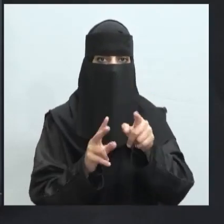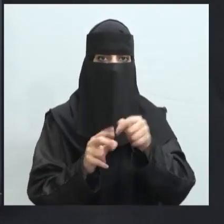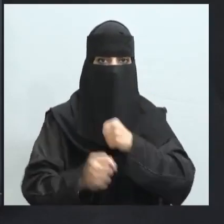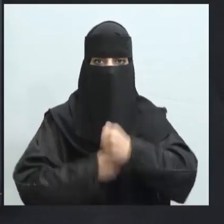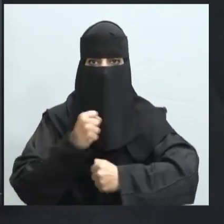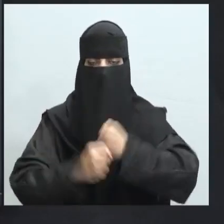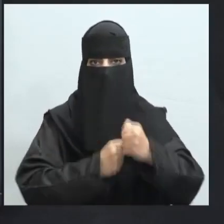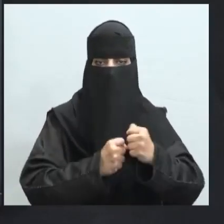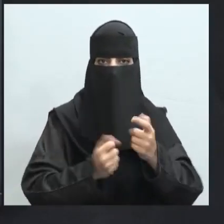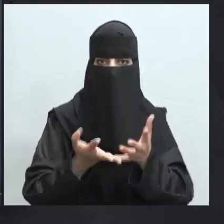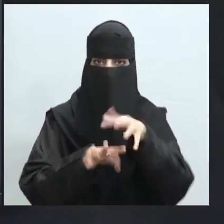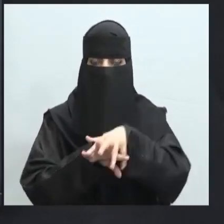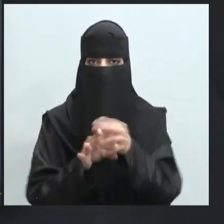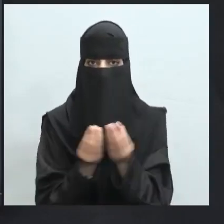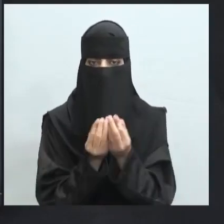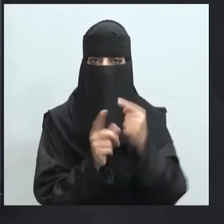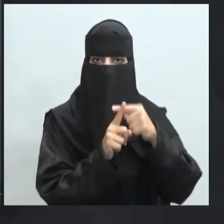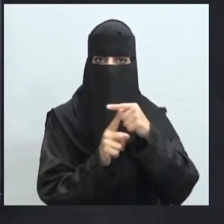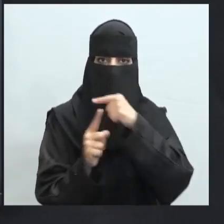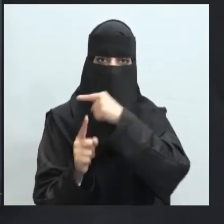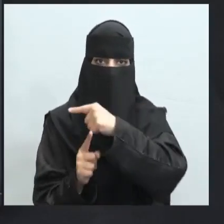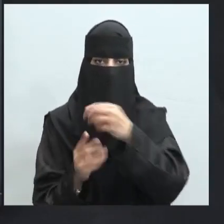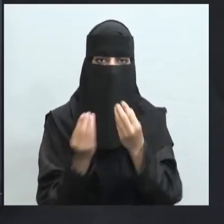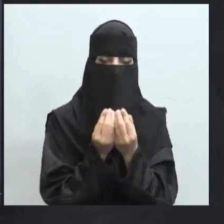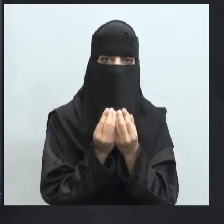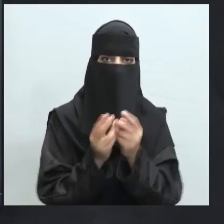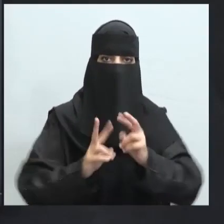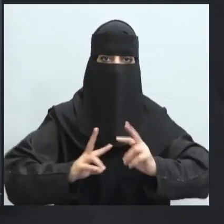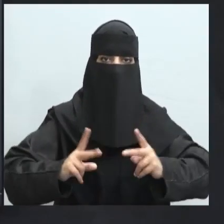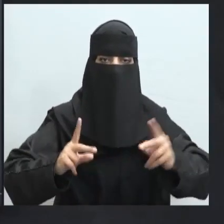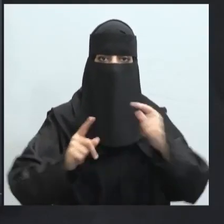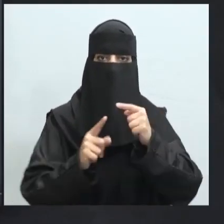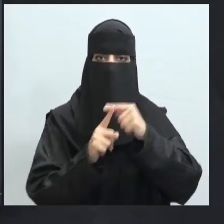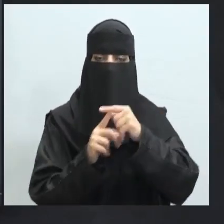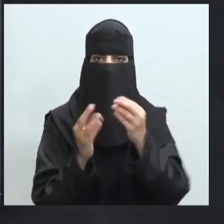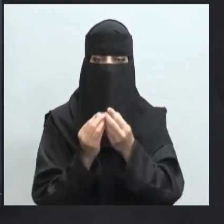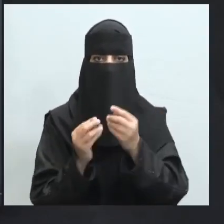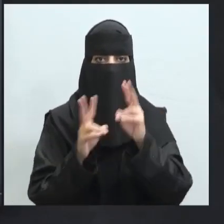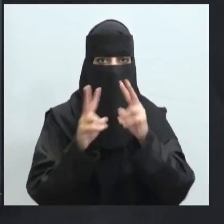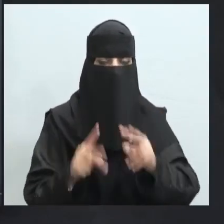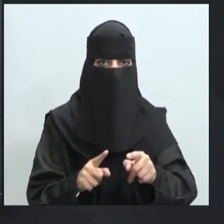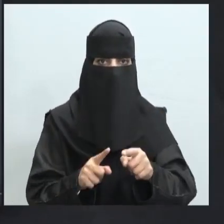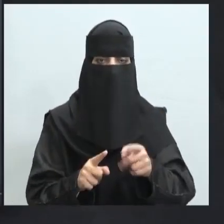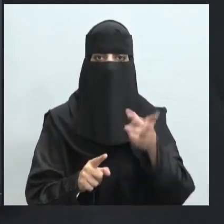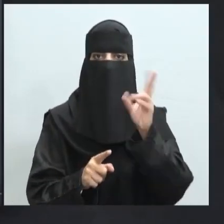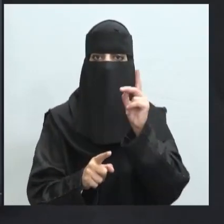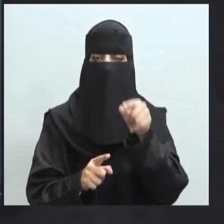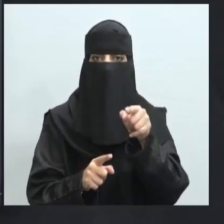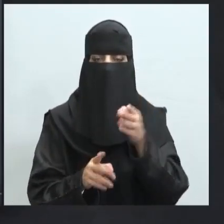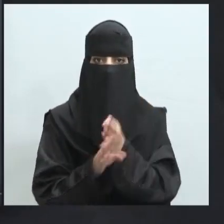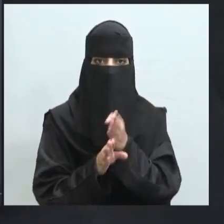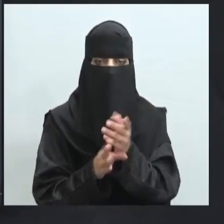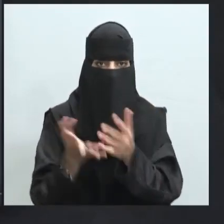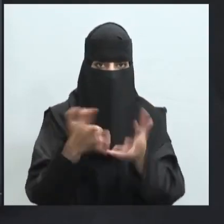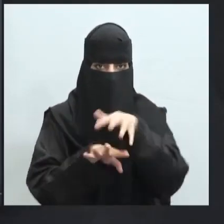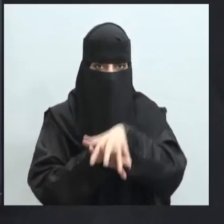تتحرك تفاعل الشحنات الكهربائيه وانواع هذه الشحنات الكهربائيه وكذلك طريقه